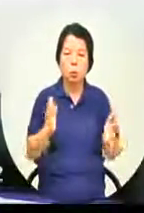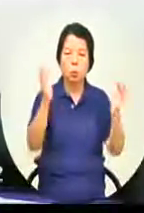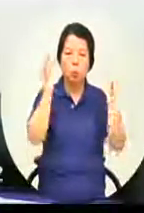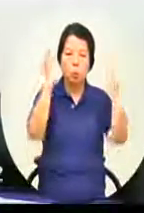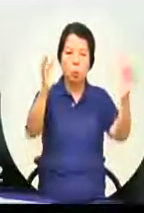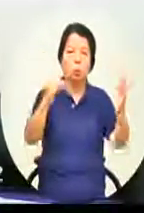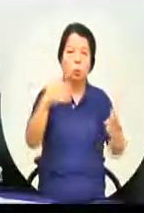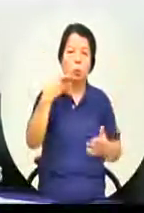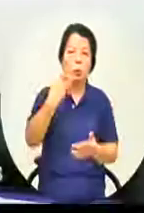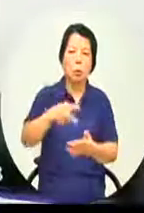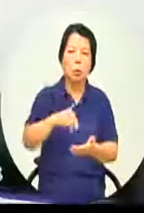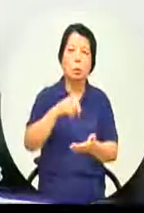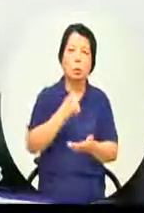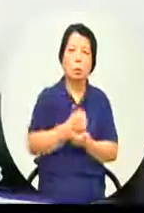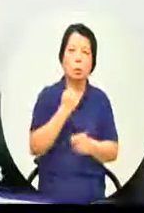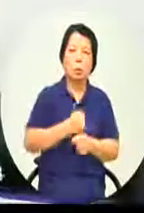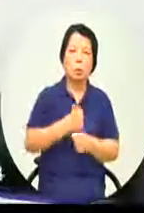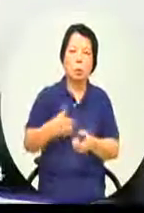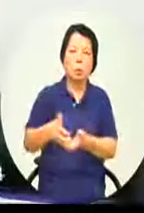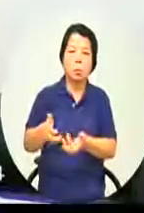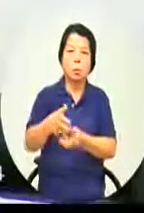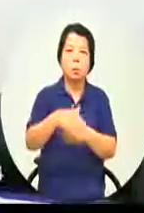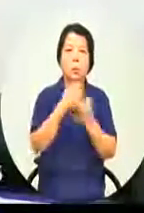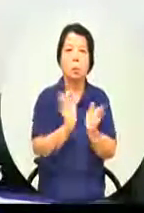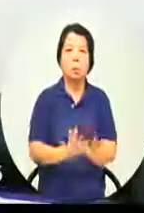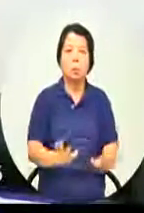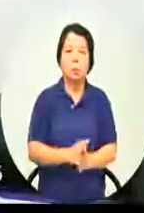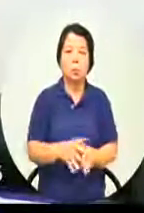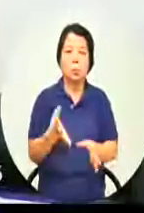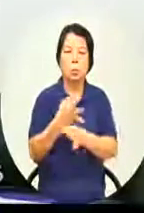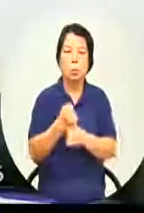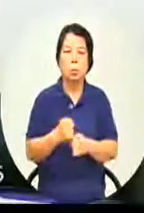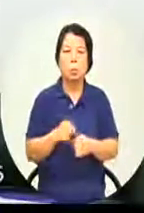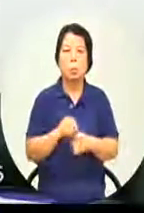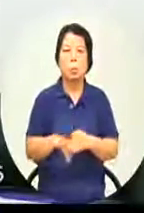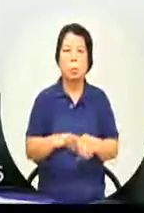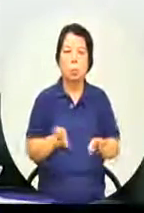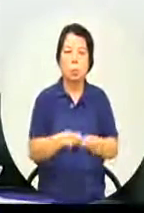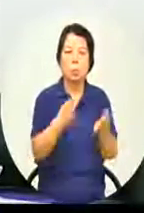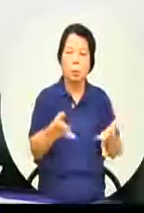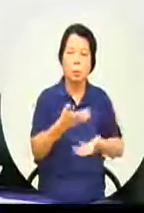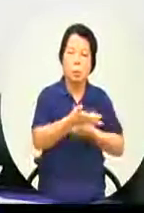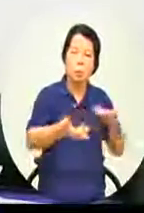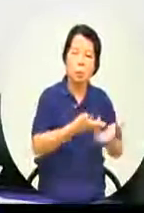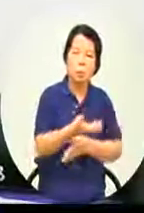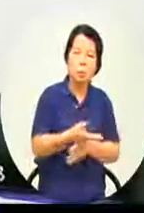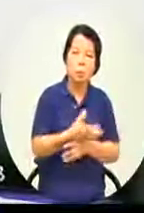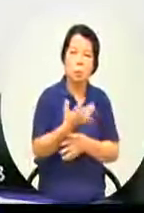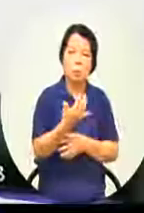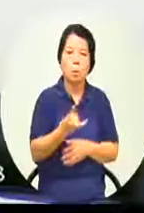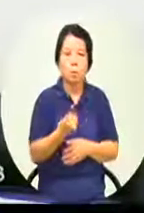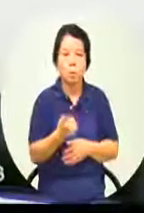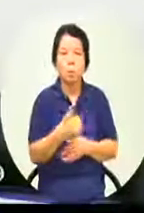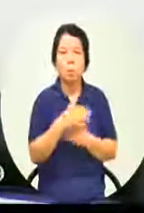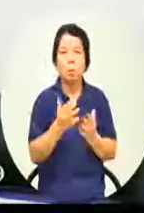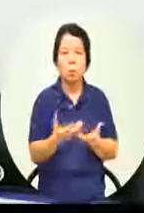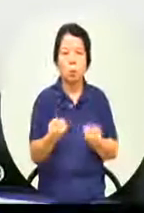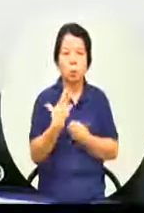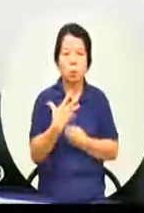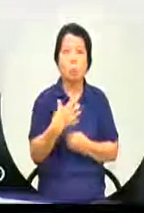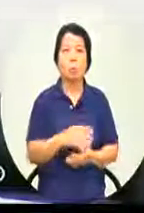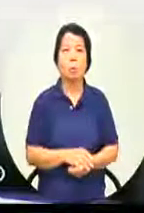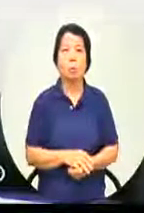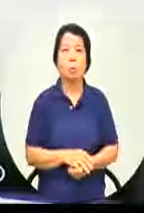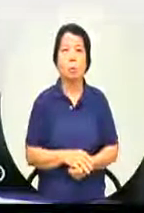重新来做树种要做处理，那这个什么时候其程跟公务局沟通的状况是什么样，可不可以让我知道一下。那再来就是